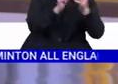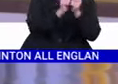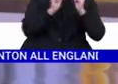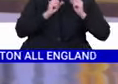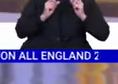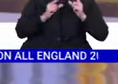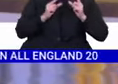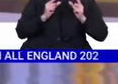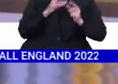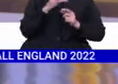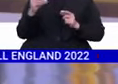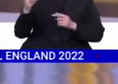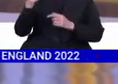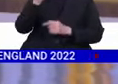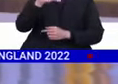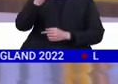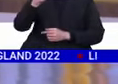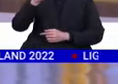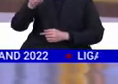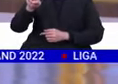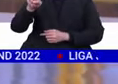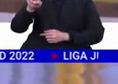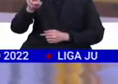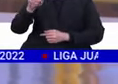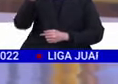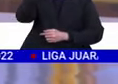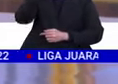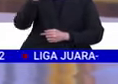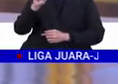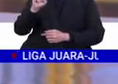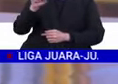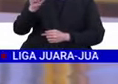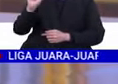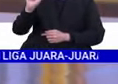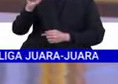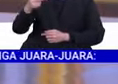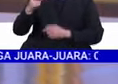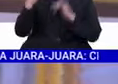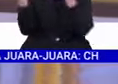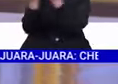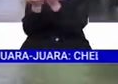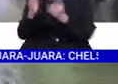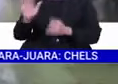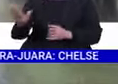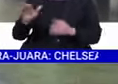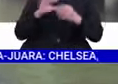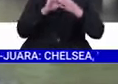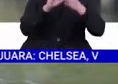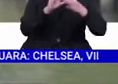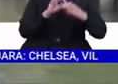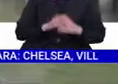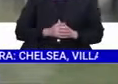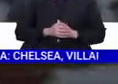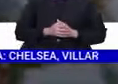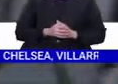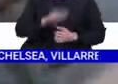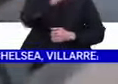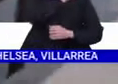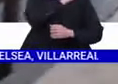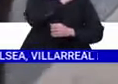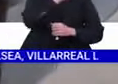penulis yg tanggung jawab sosial koperasi SR megah port management and di tunggu si